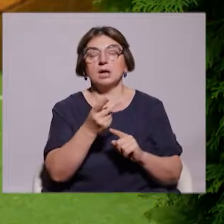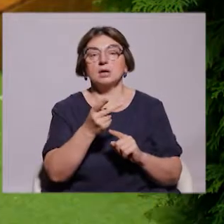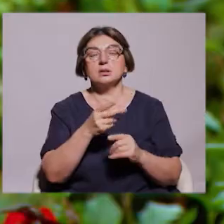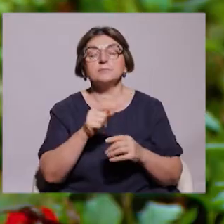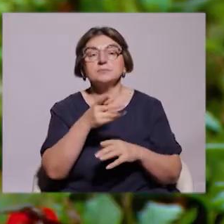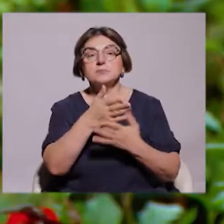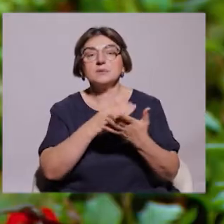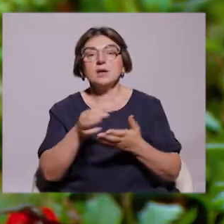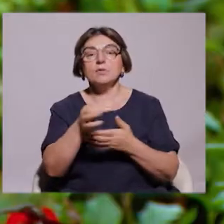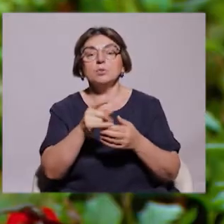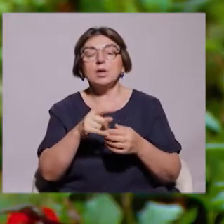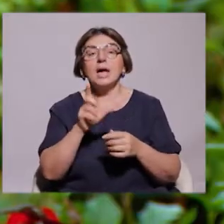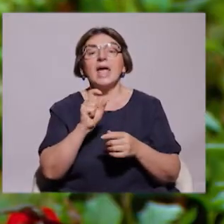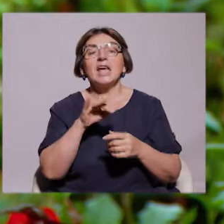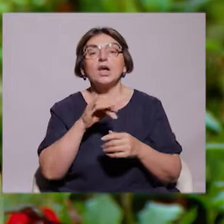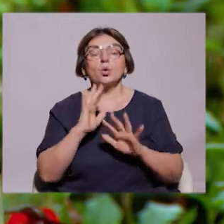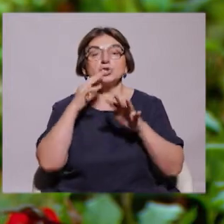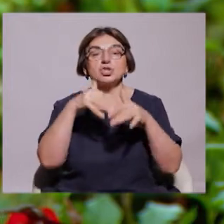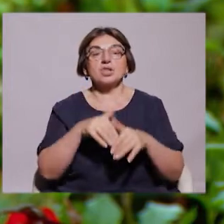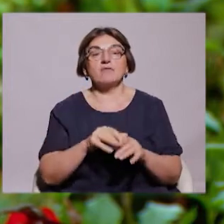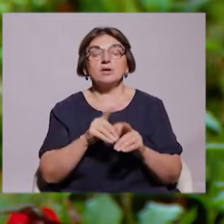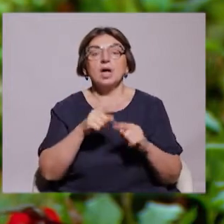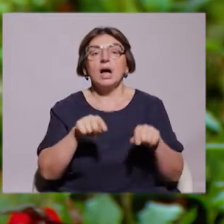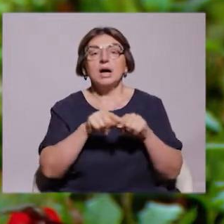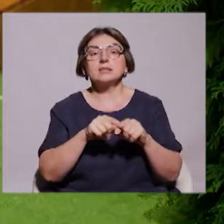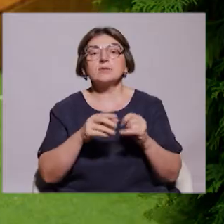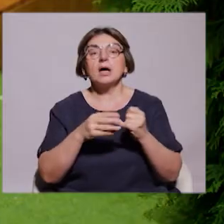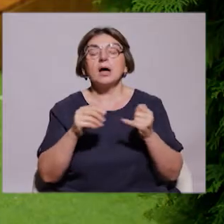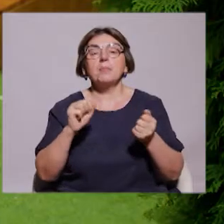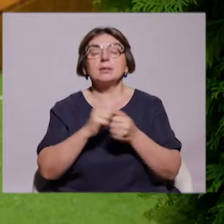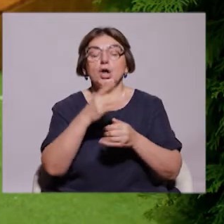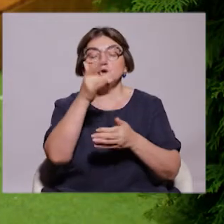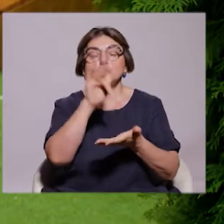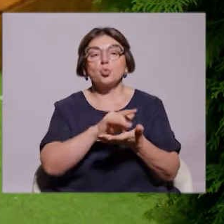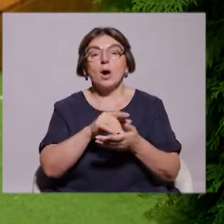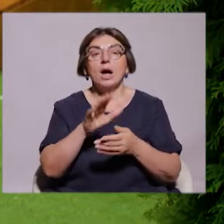ზღვაში და ხმელთაშუა ზღვისპირეთის აღმოსავლეთ ნაწილში.